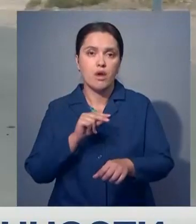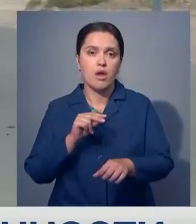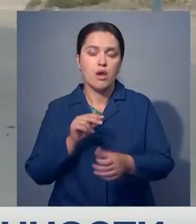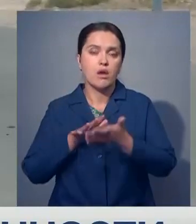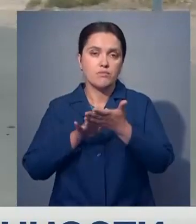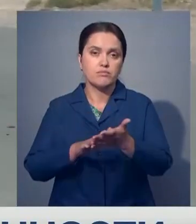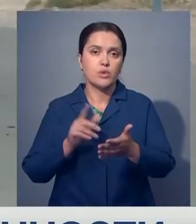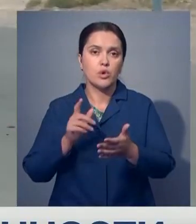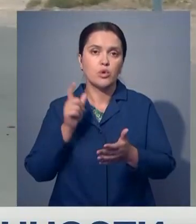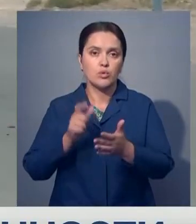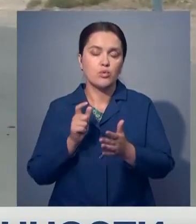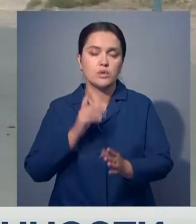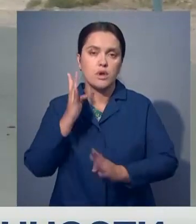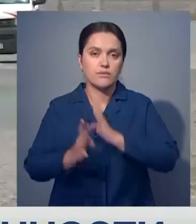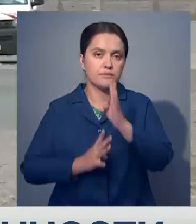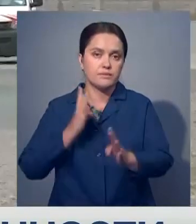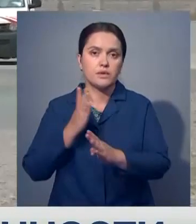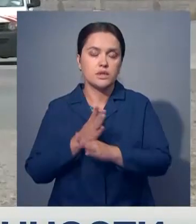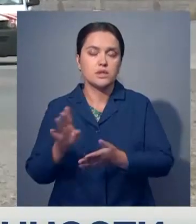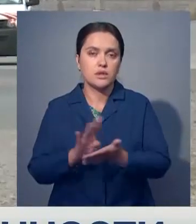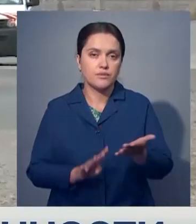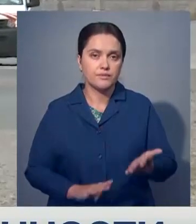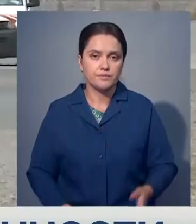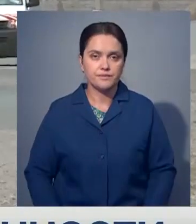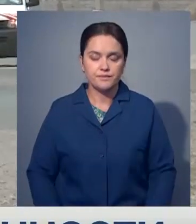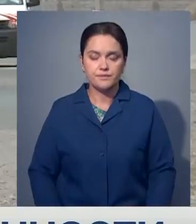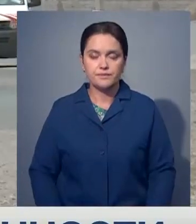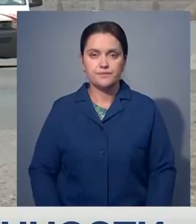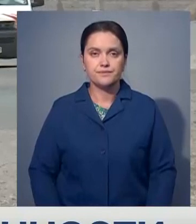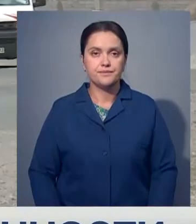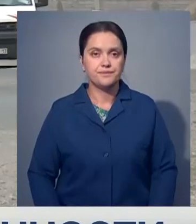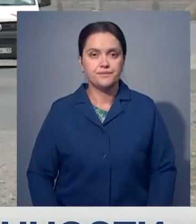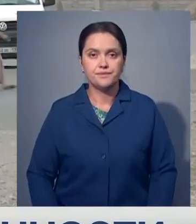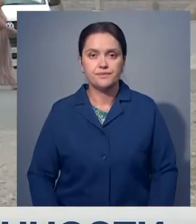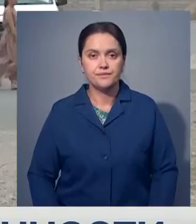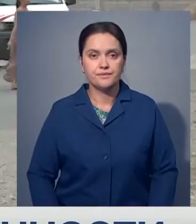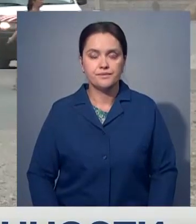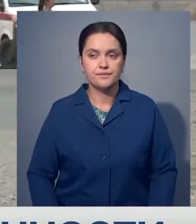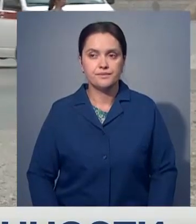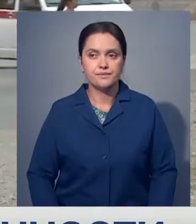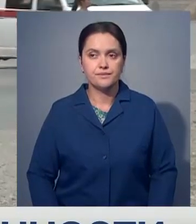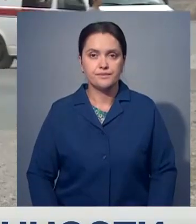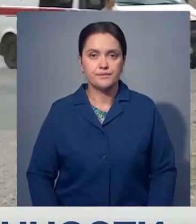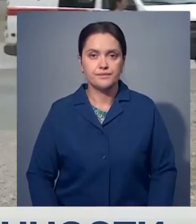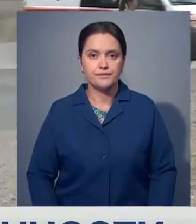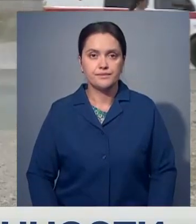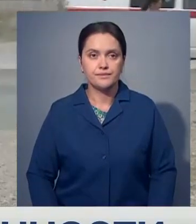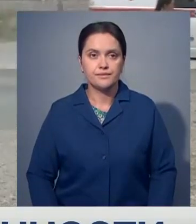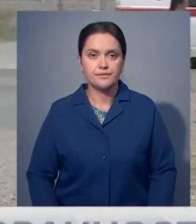поток людей продолжает сдавать документы. Катерина Попкова, Нурмахан Бекмуратов, Туркестанская область, Хабар-24.